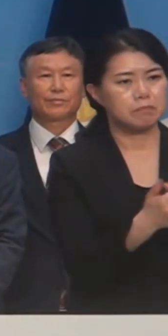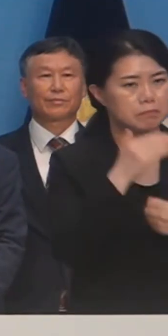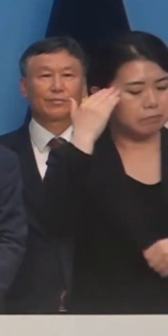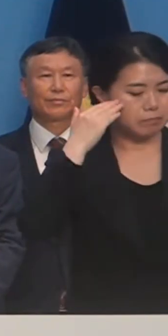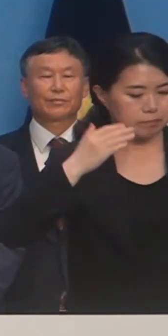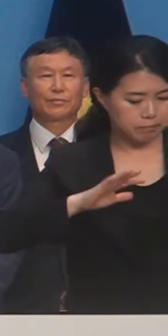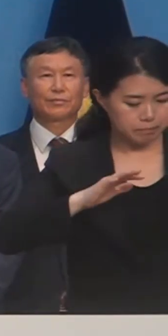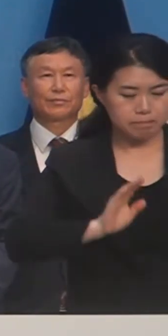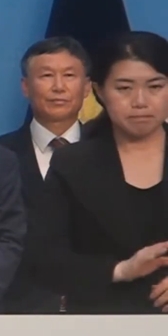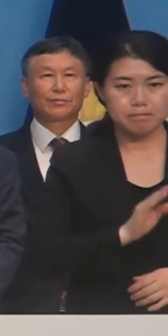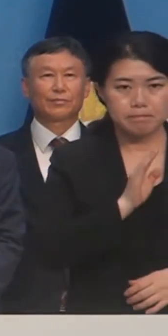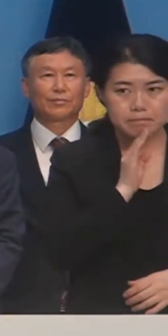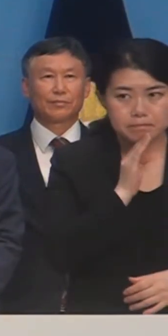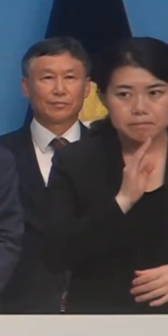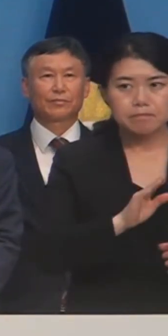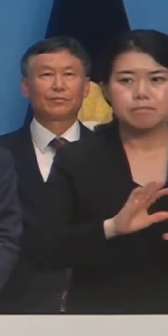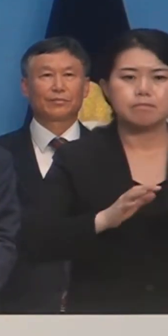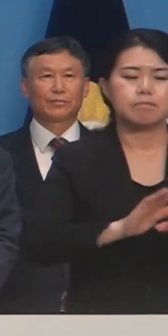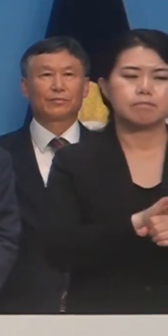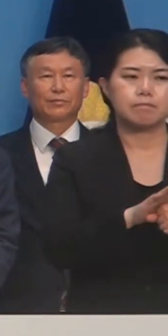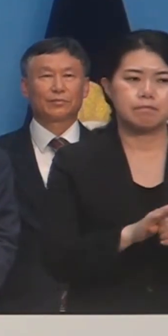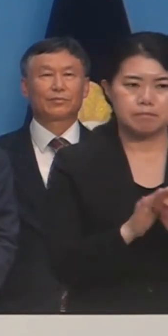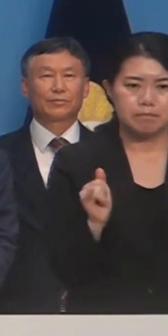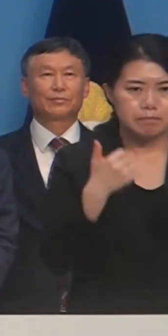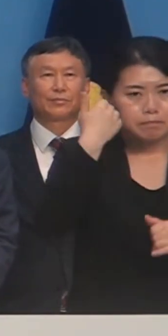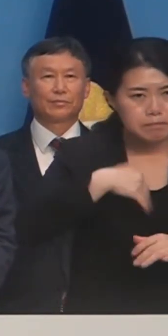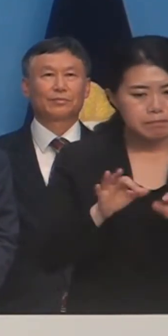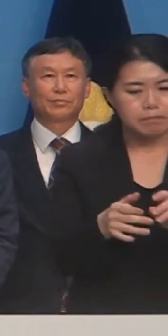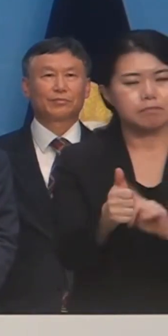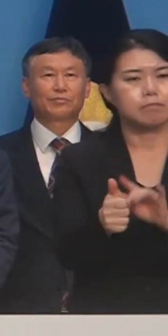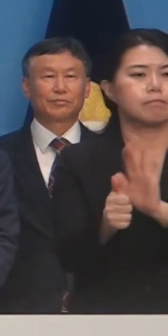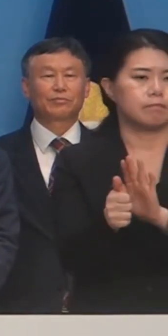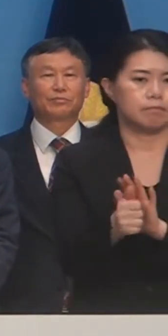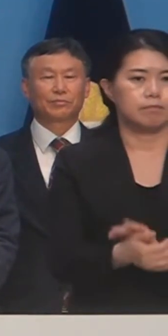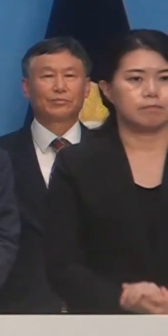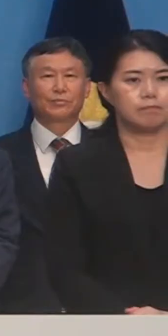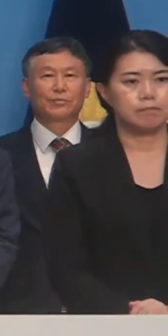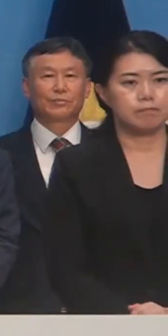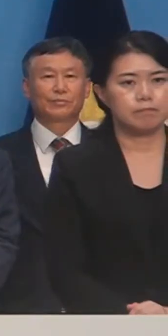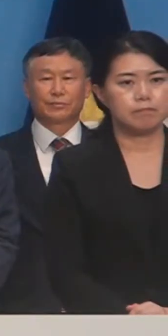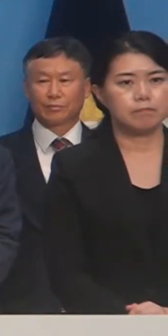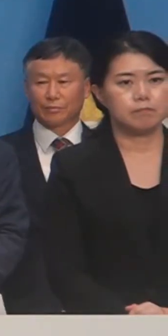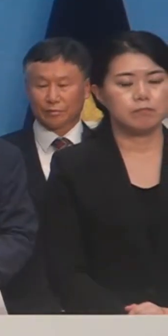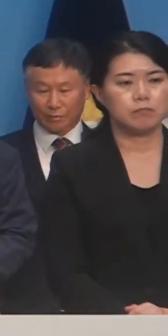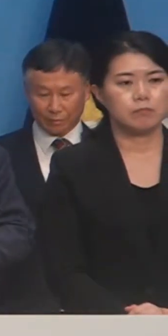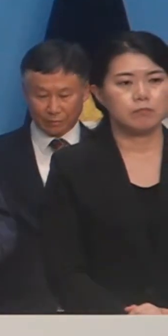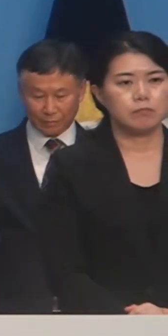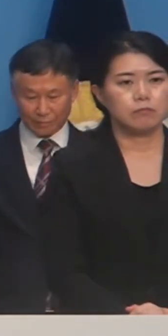대한민국의 진정한 애국자 김문수를 지지한다.